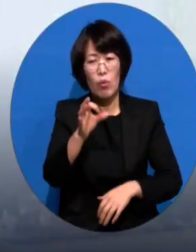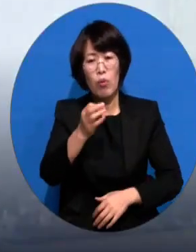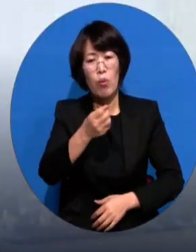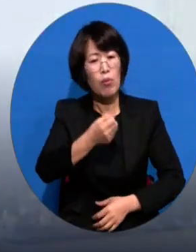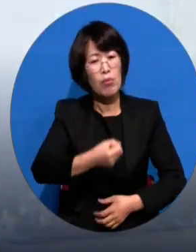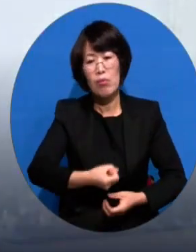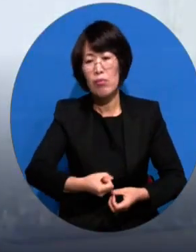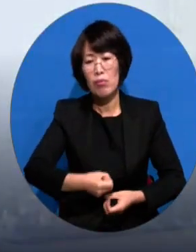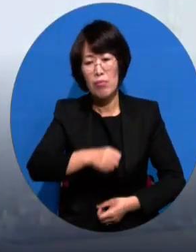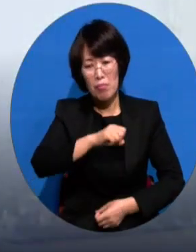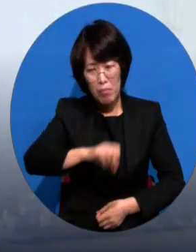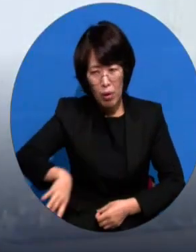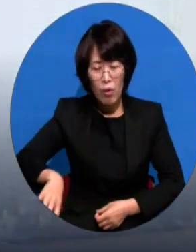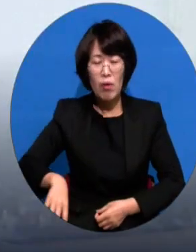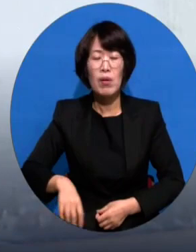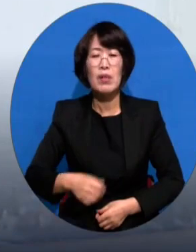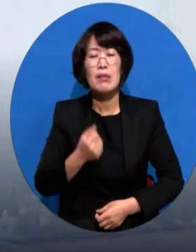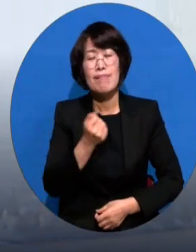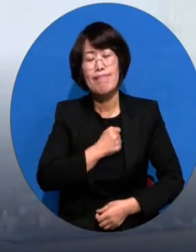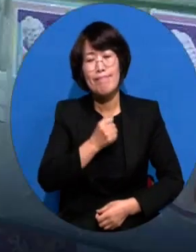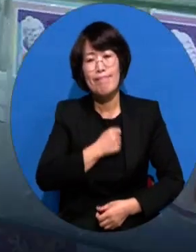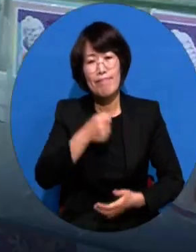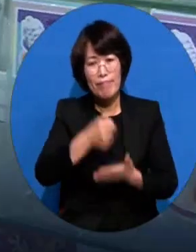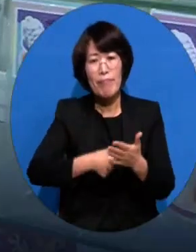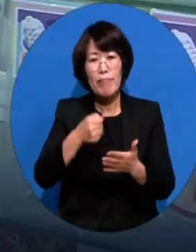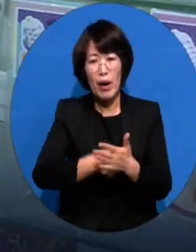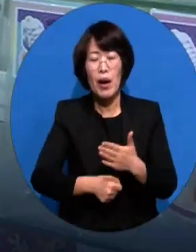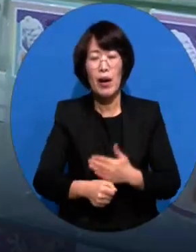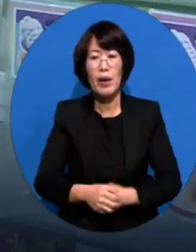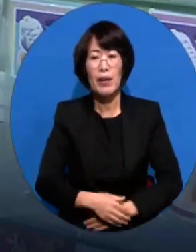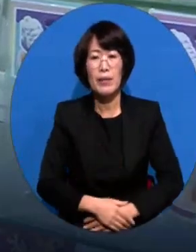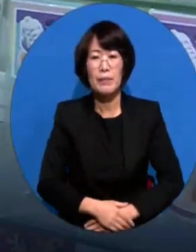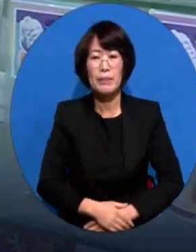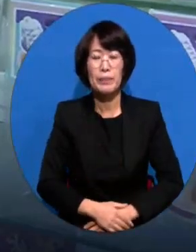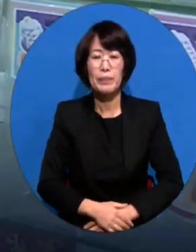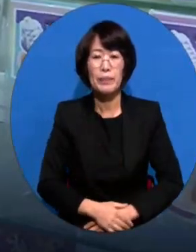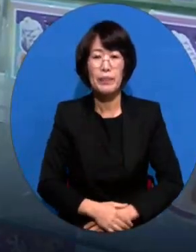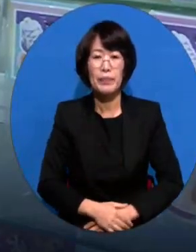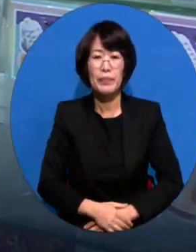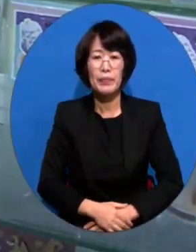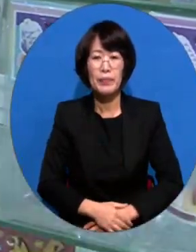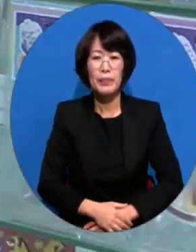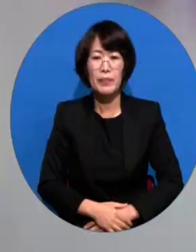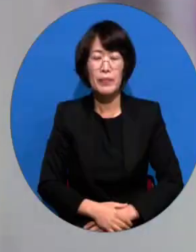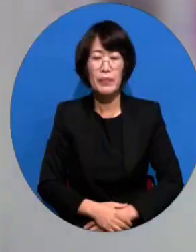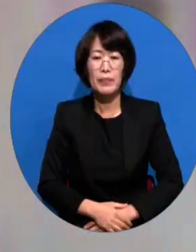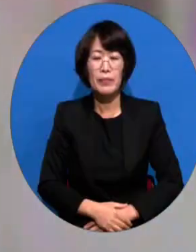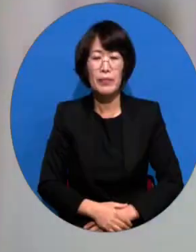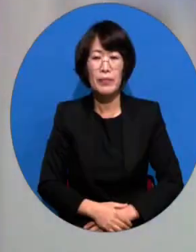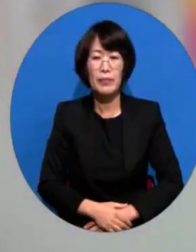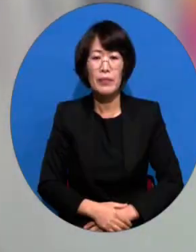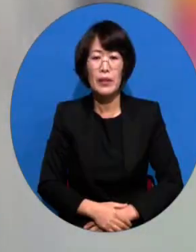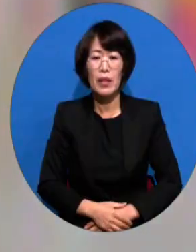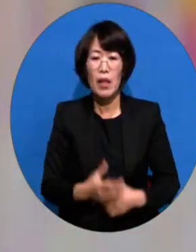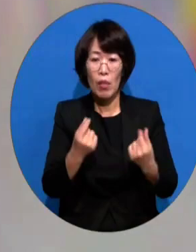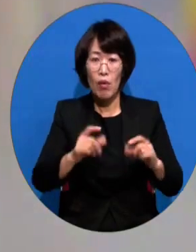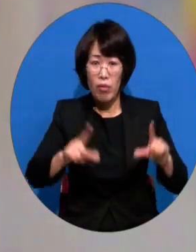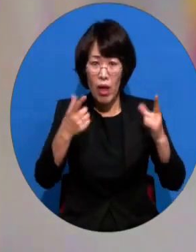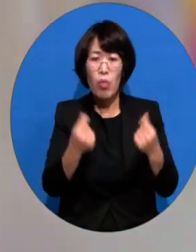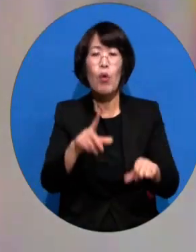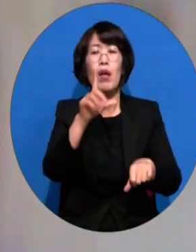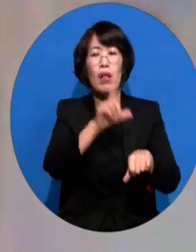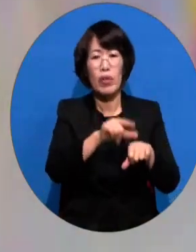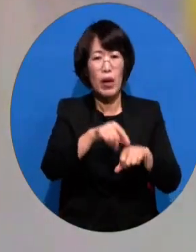기계도 훼손되고 뭐 돈은 돈대로 잃어버리고 해서 좀 참담한 심정입니다. 같은 날 같은